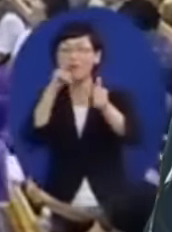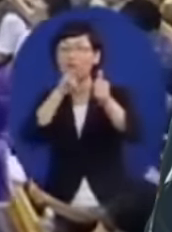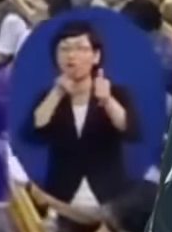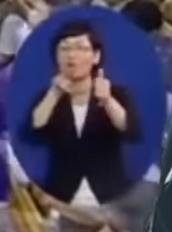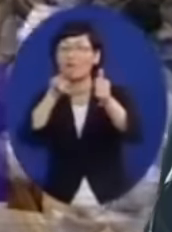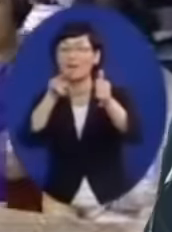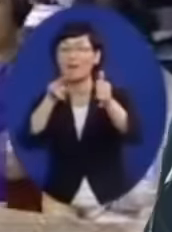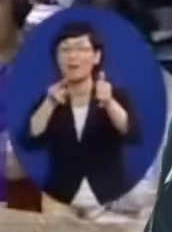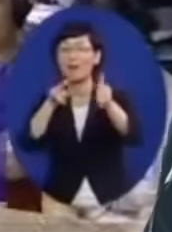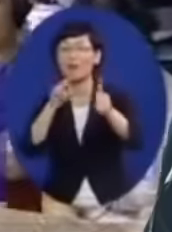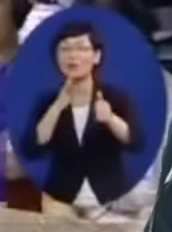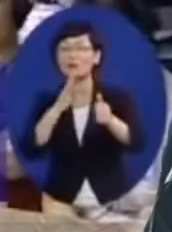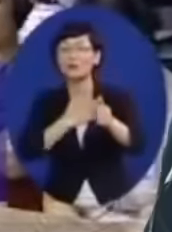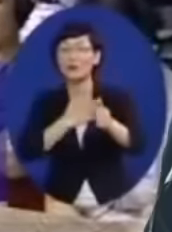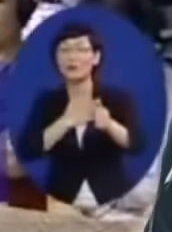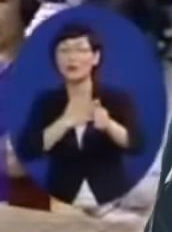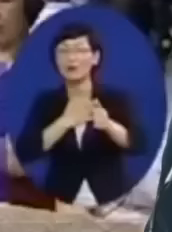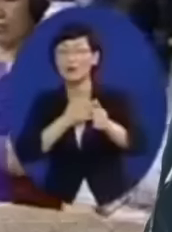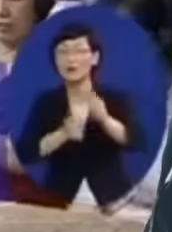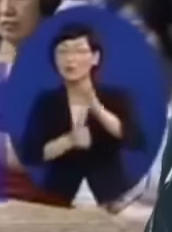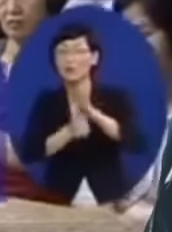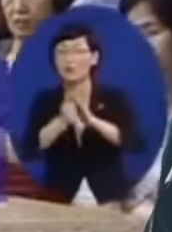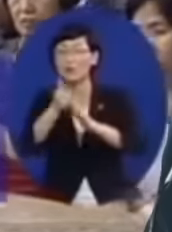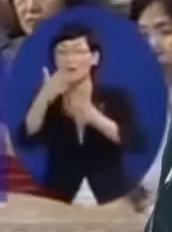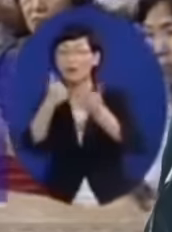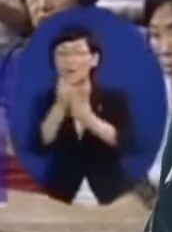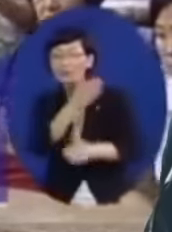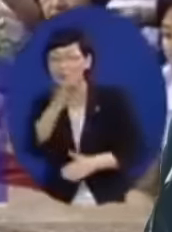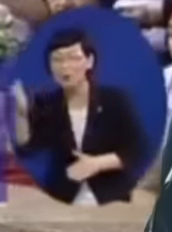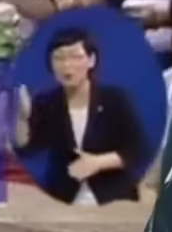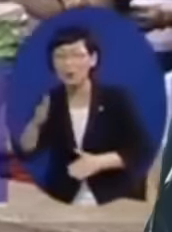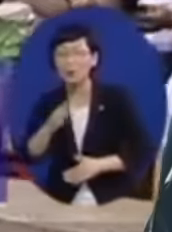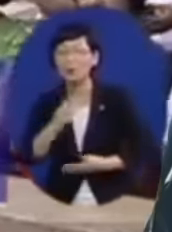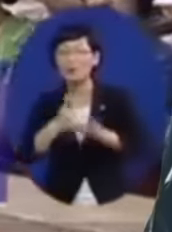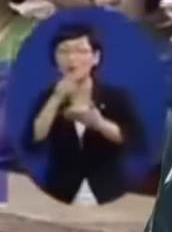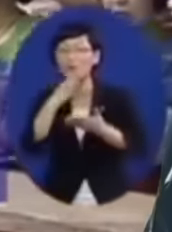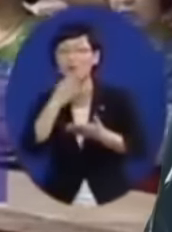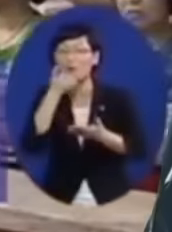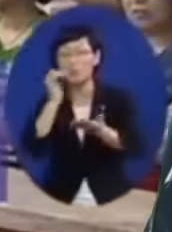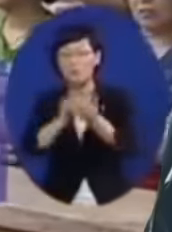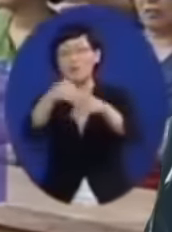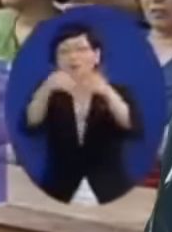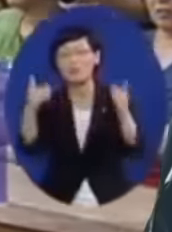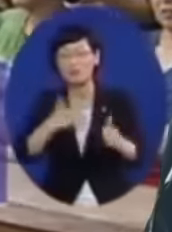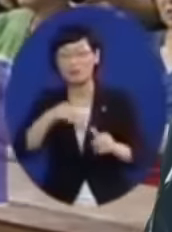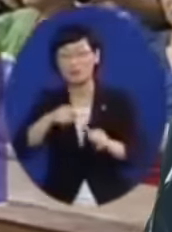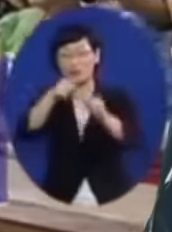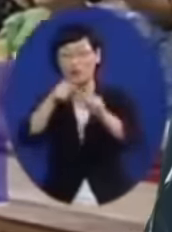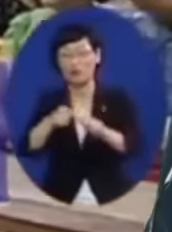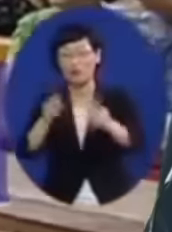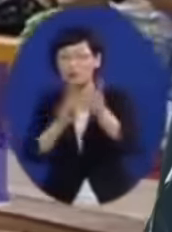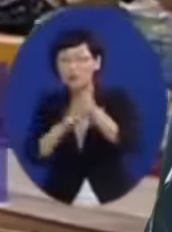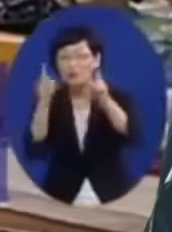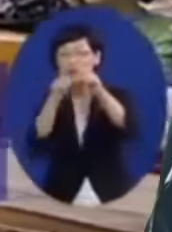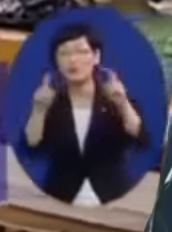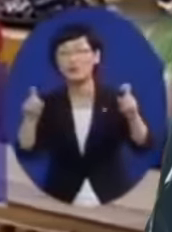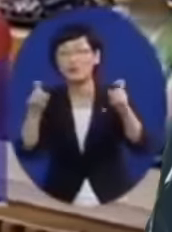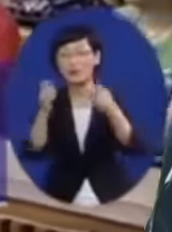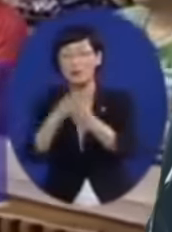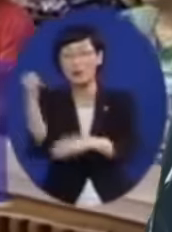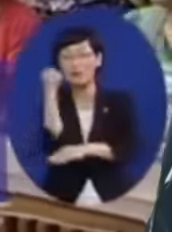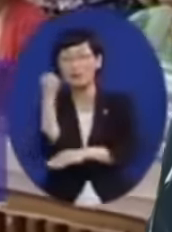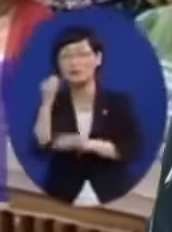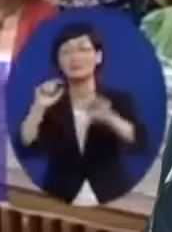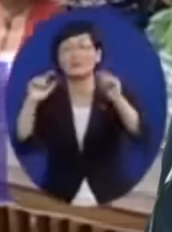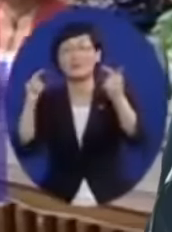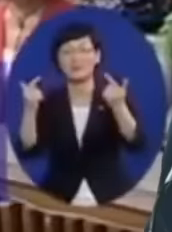소망이 그로부터 나오는도다. 오직 그만이 나의 반석이시요 나의 구원이시요 나의 요새이시니 내가 흔들리지